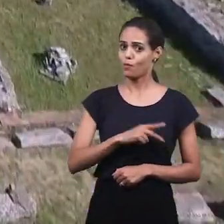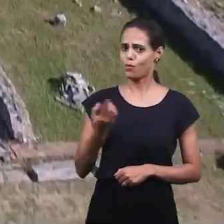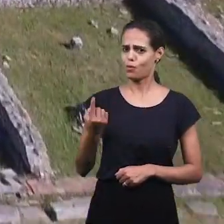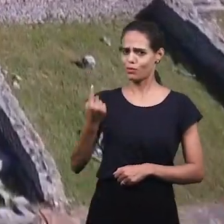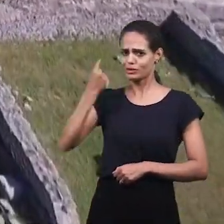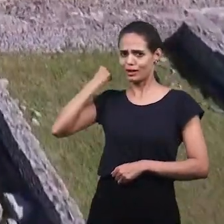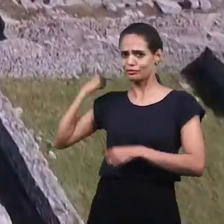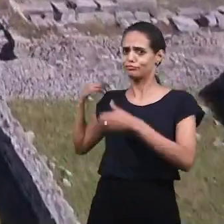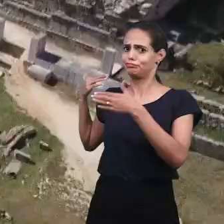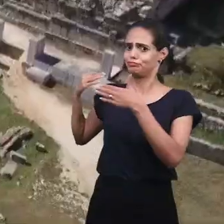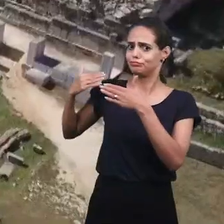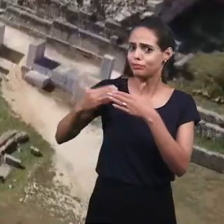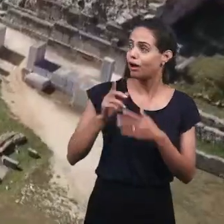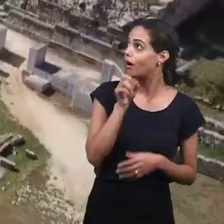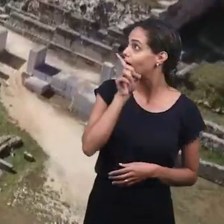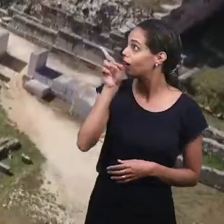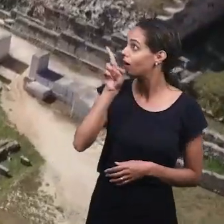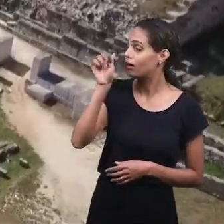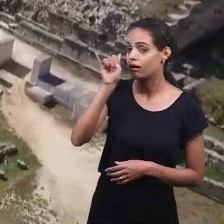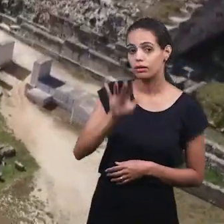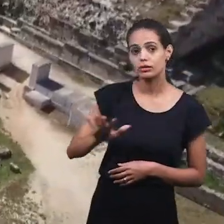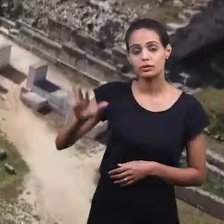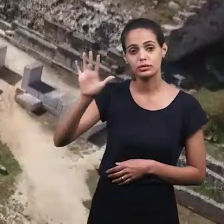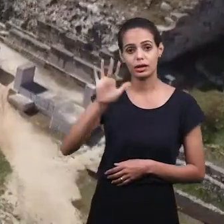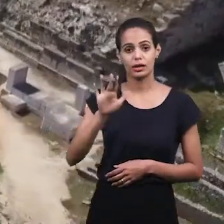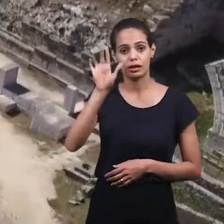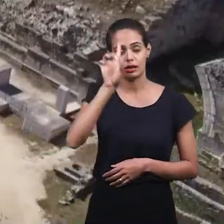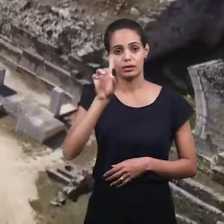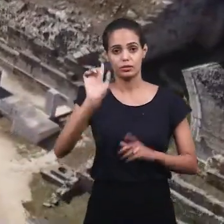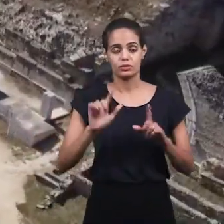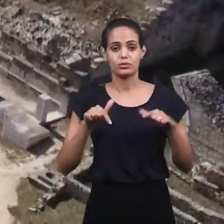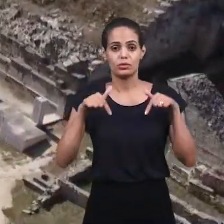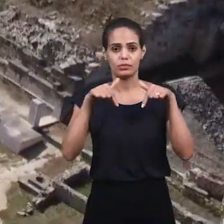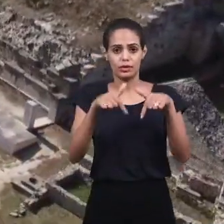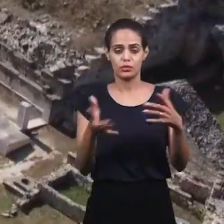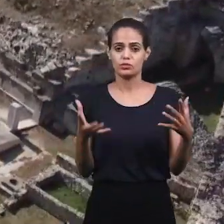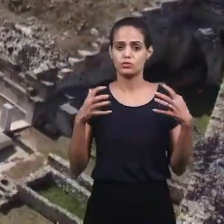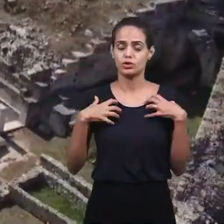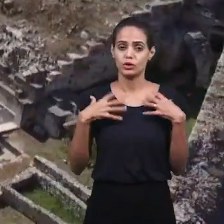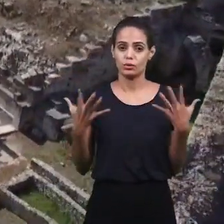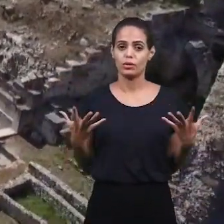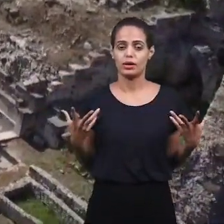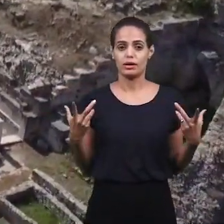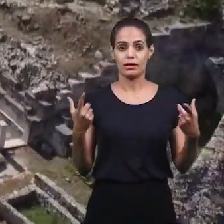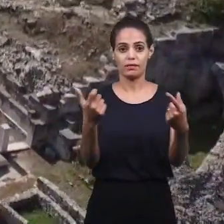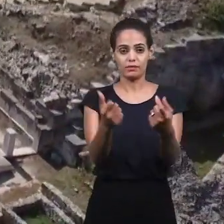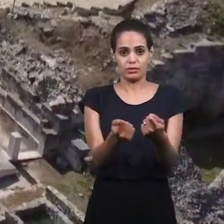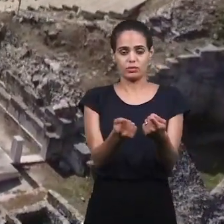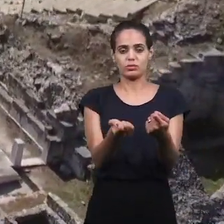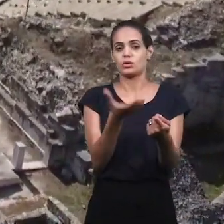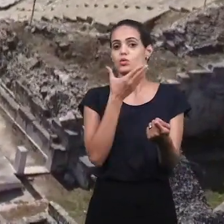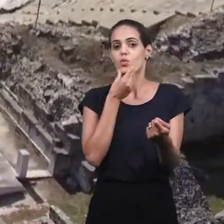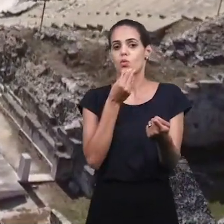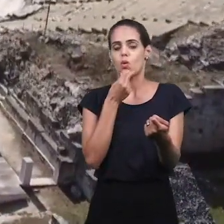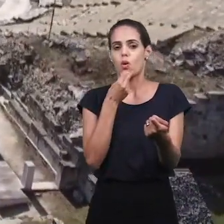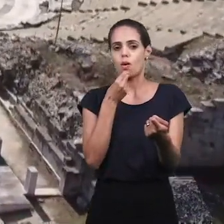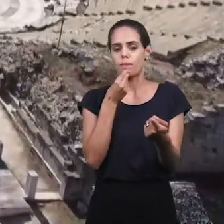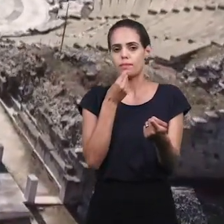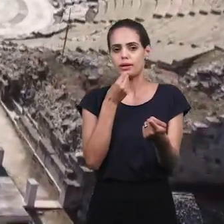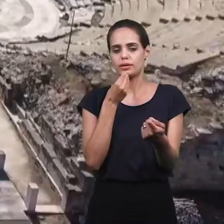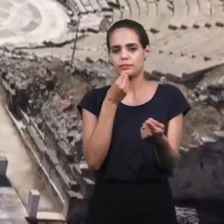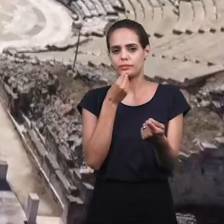opéré de manière merveilleuse le salut du geôlier. Voici l'image d'une arène.